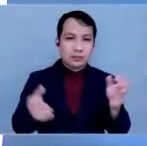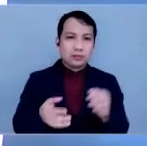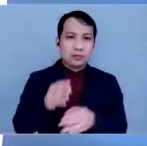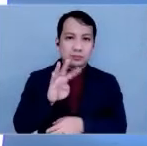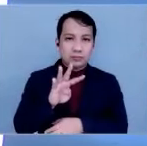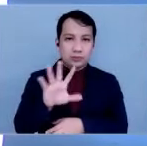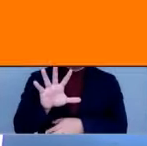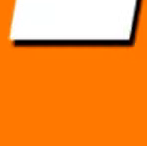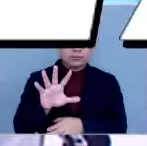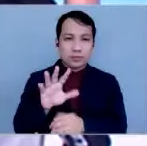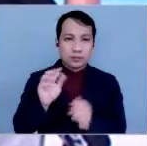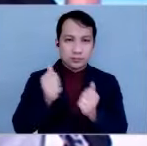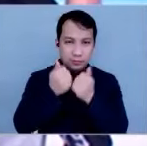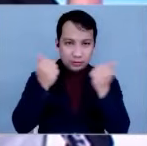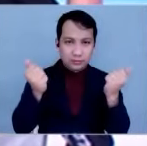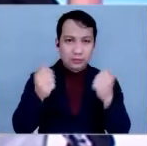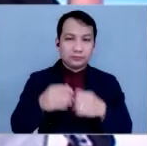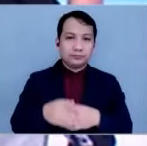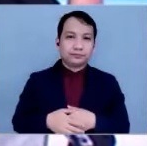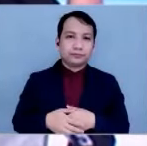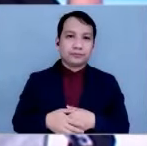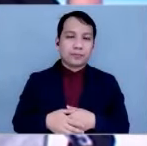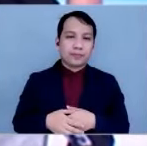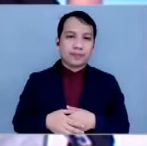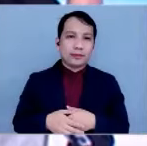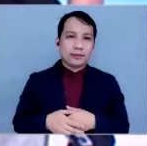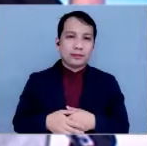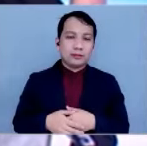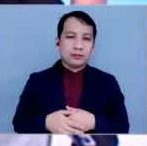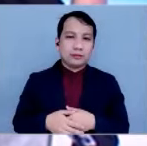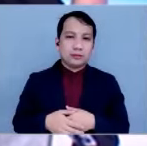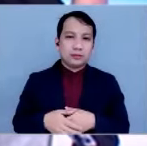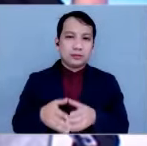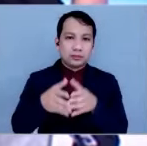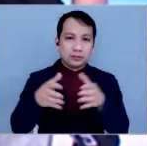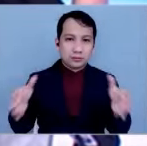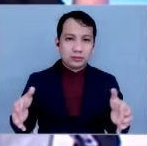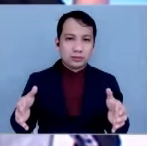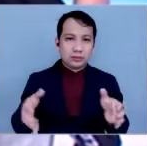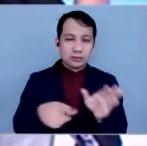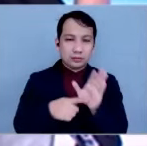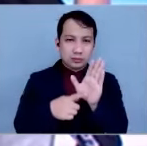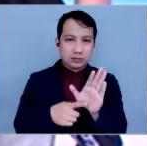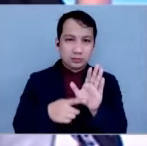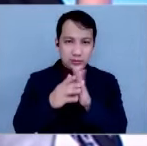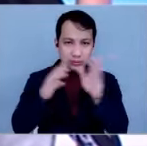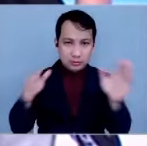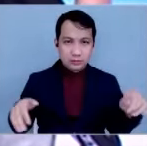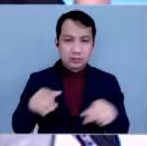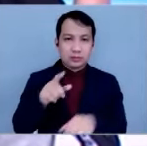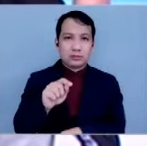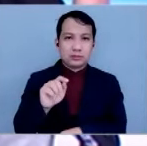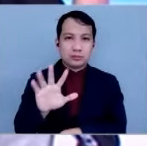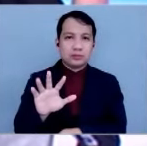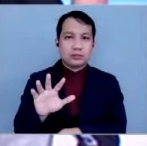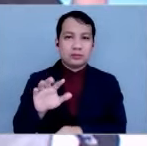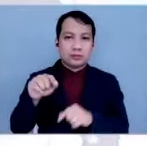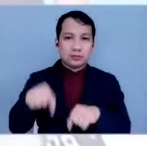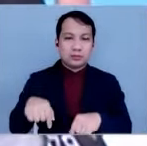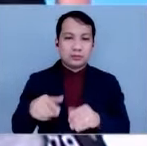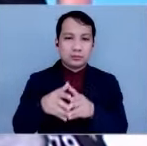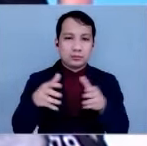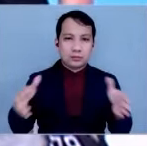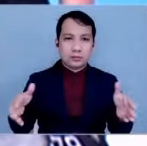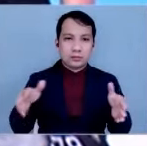45th anniversary. Wala nang lalaki pa sa show natin ngayon dito sa TV5. Mas malaki po